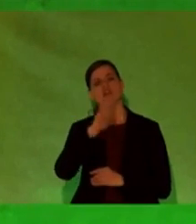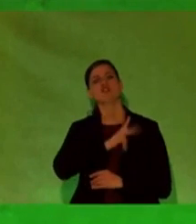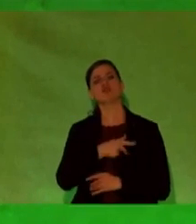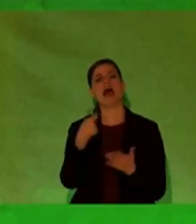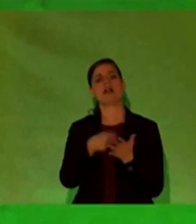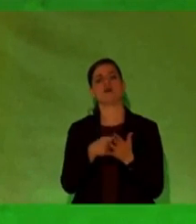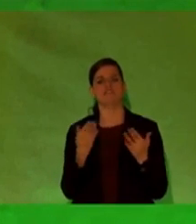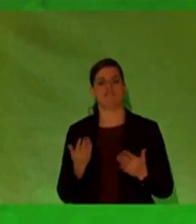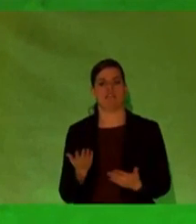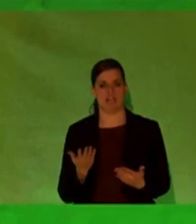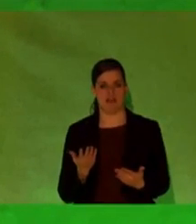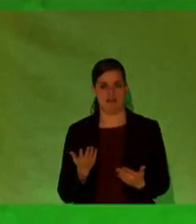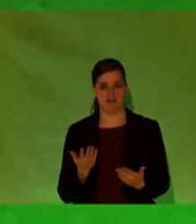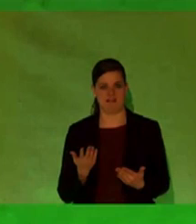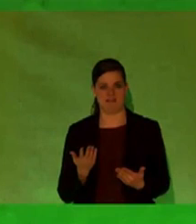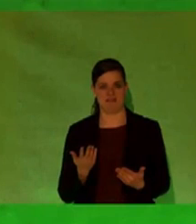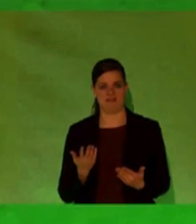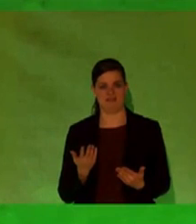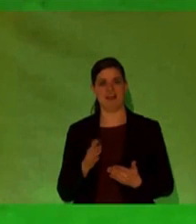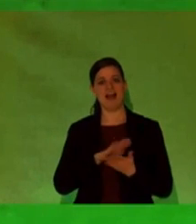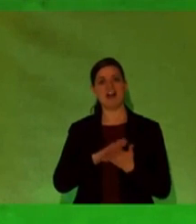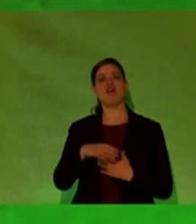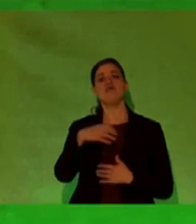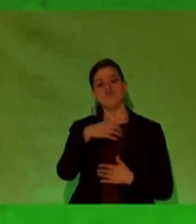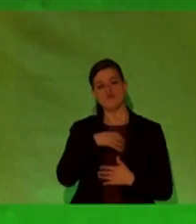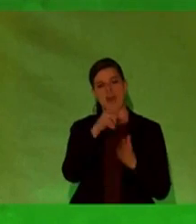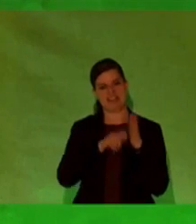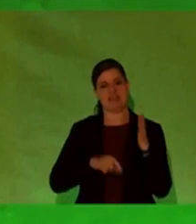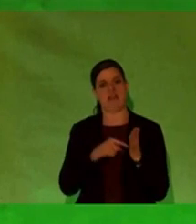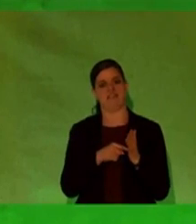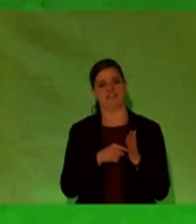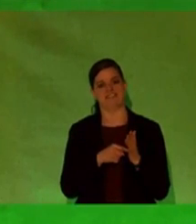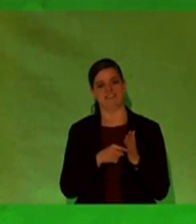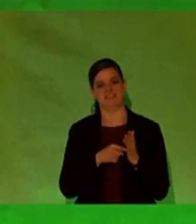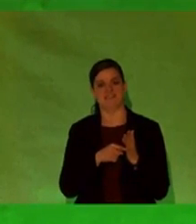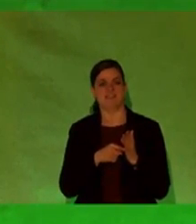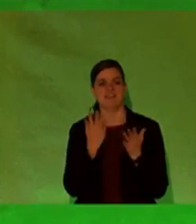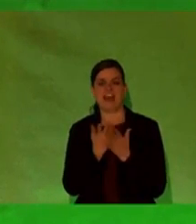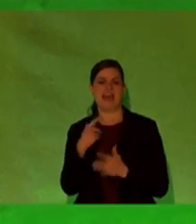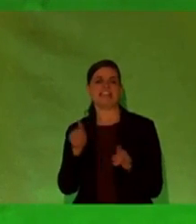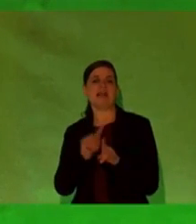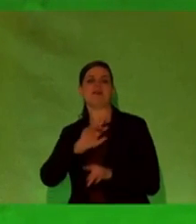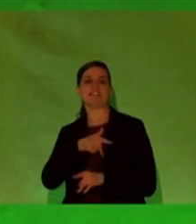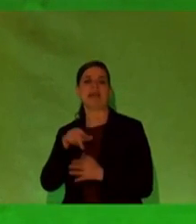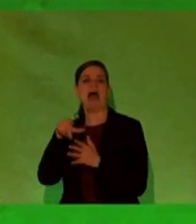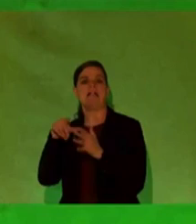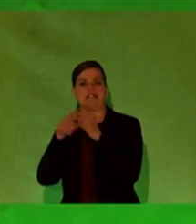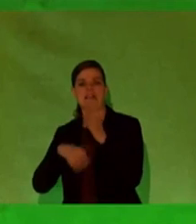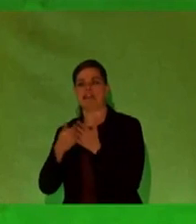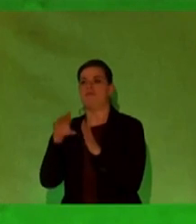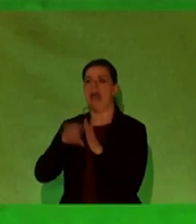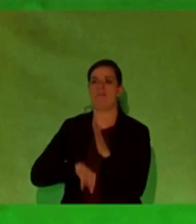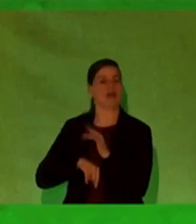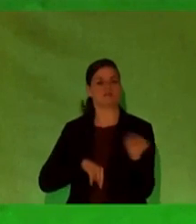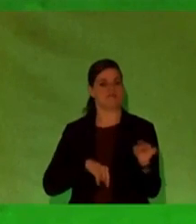sagen, hier gibt es nicht die Möglichkeit, bei einem reinen Bürgerticket, auch anders als wir heute es beim Sozialticket haben, Rabatte zu geben.